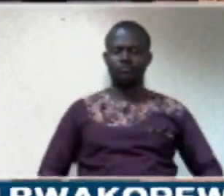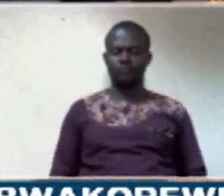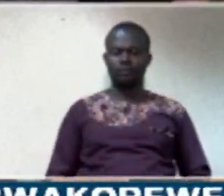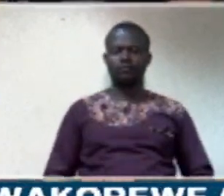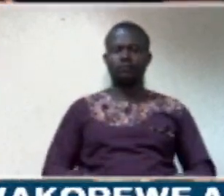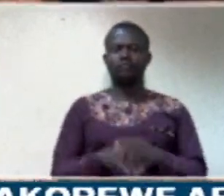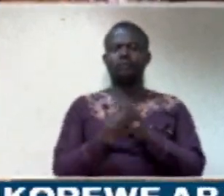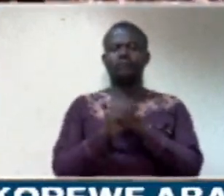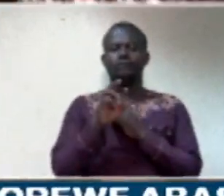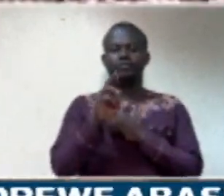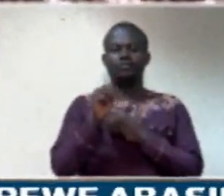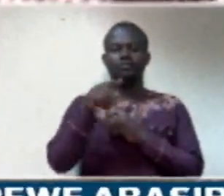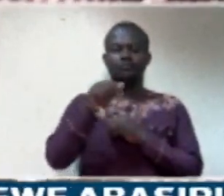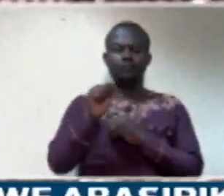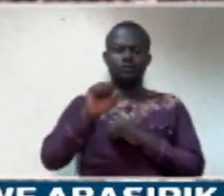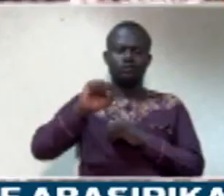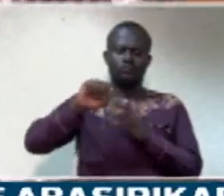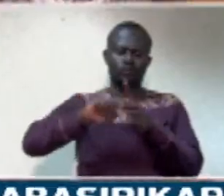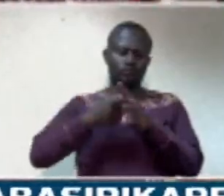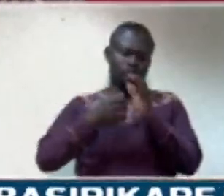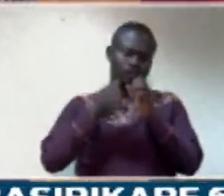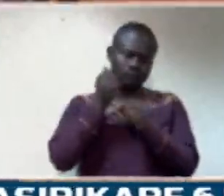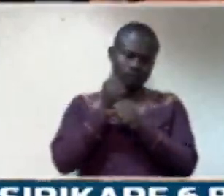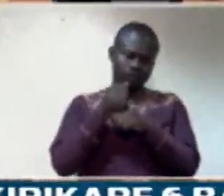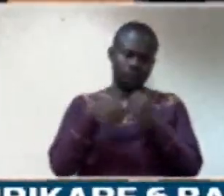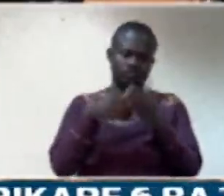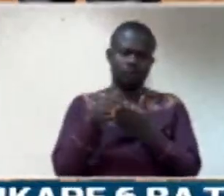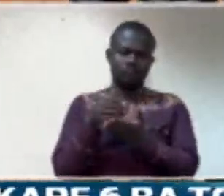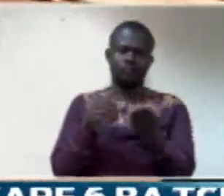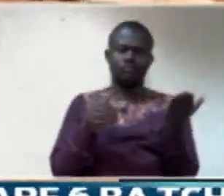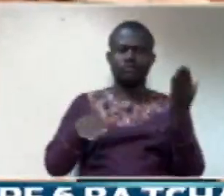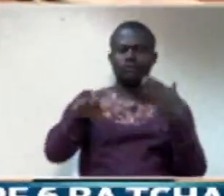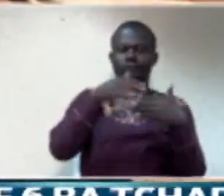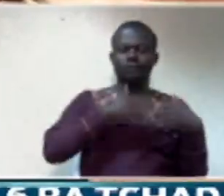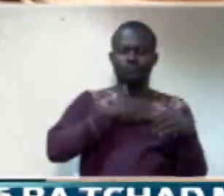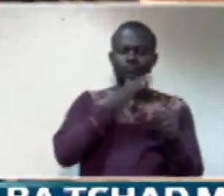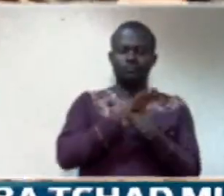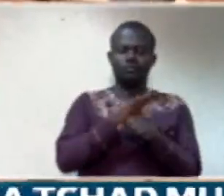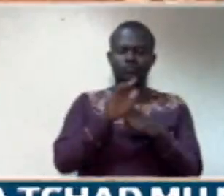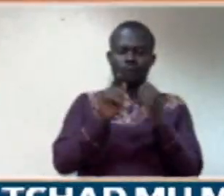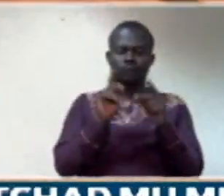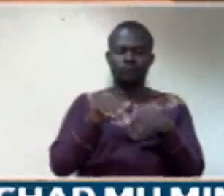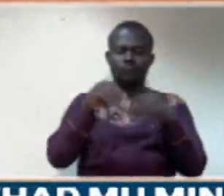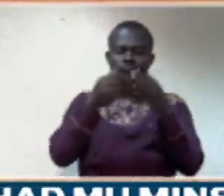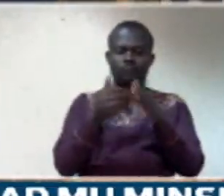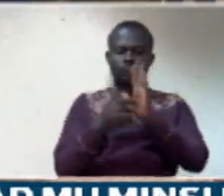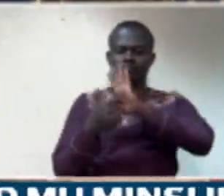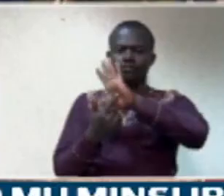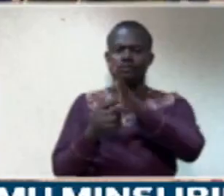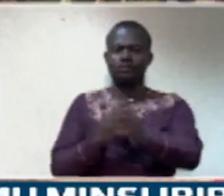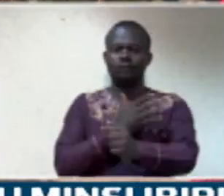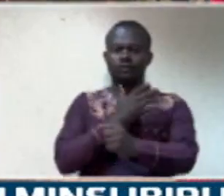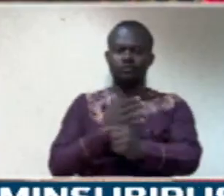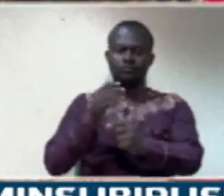wa Rwemasha hatangirijwe gahunda yo gutanga akazi ku batuye mu mirenge yegereye umupaka akanyamuneza kari kose kubagahawe ndetse banabigaragariza mu ndirimbo igaragaza